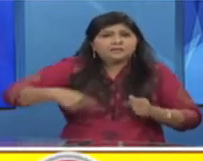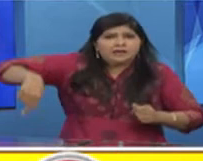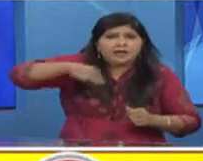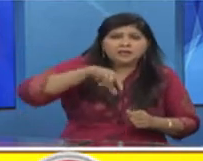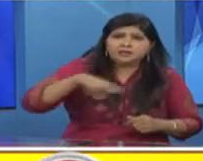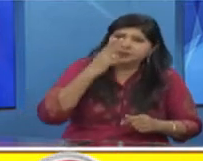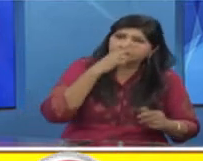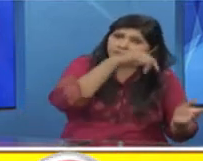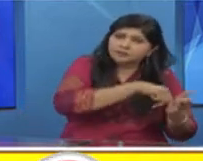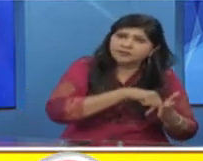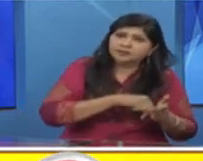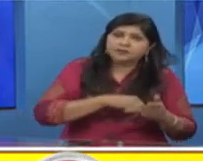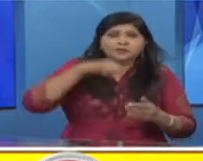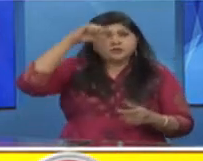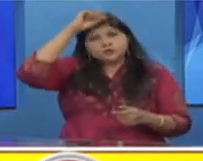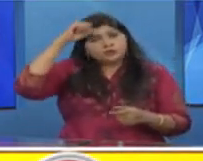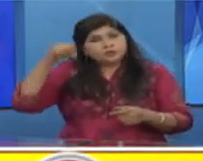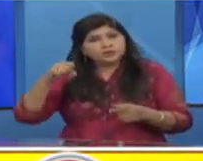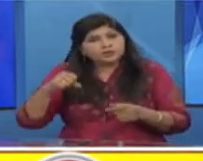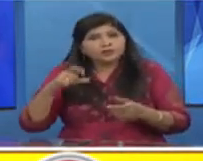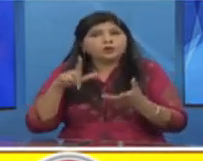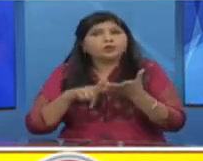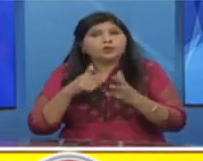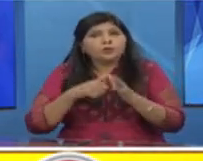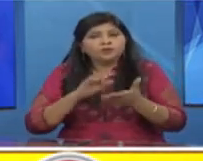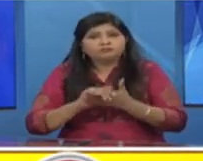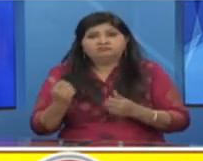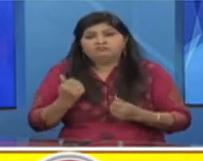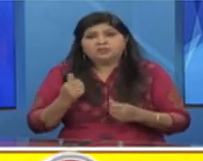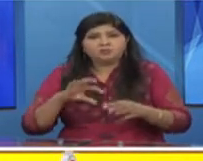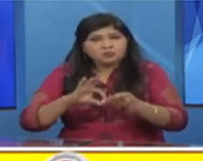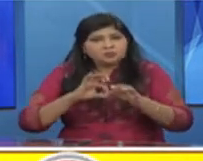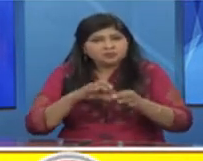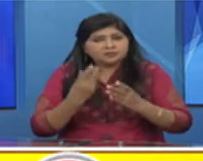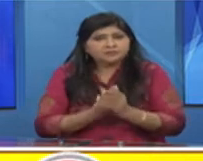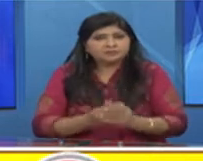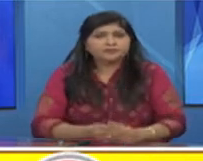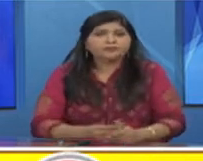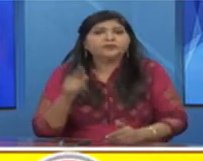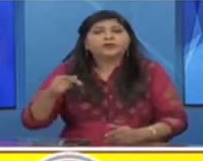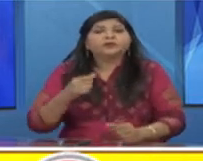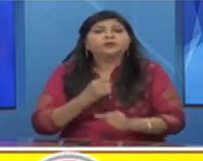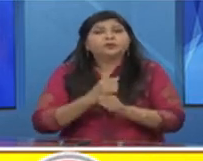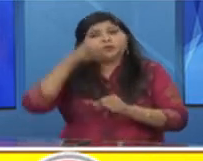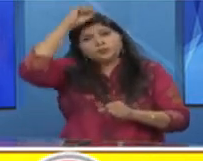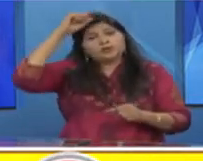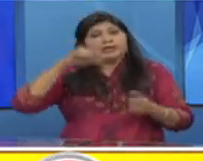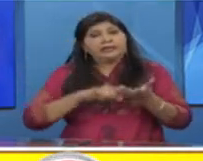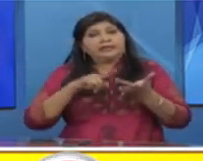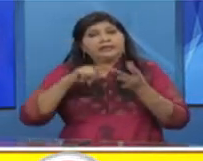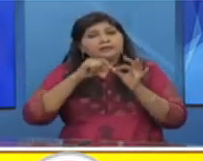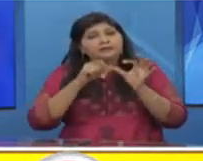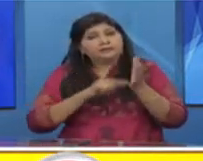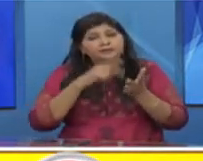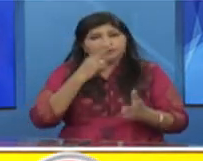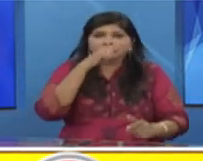की। इससे सिख अनुयायियों और कश्मीर के बीच काफी मजबूत संबंध स्थापित हुआ। गुरु नानक देव जी तिब्बत भी गए,